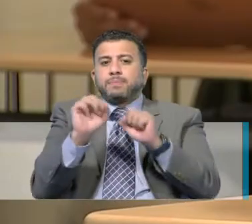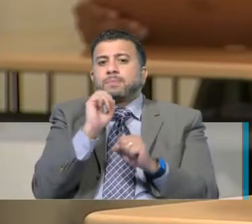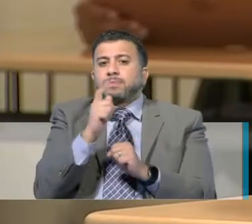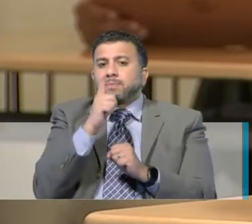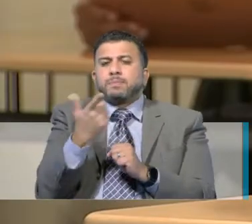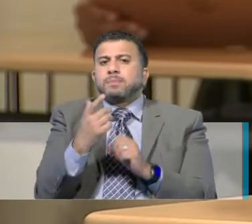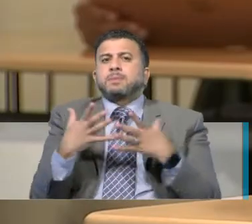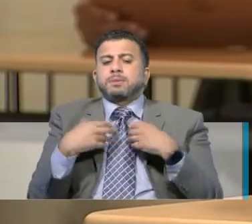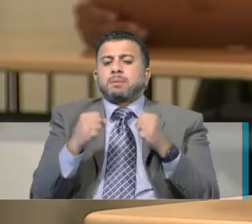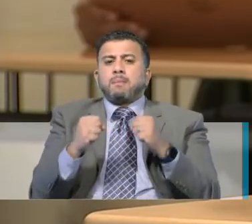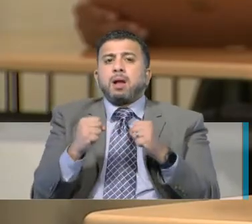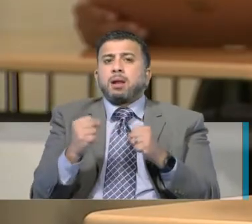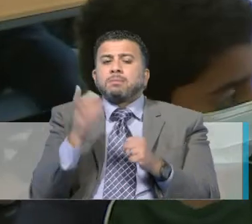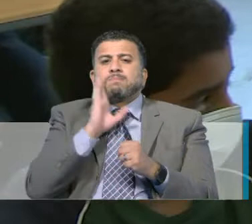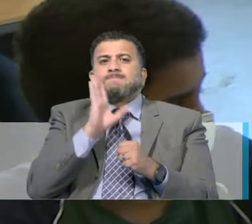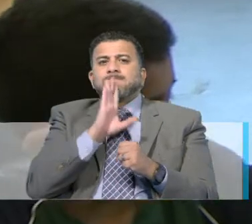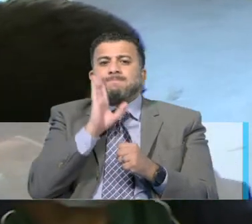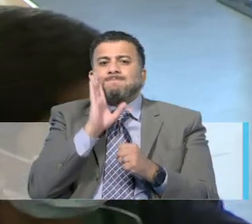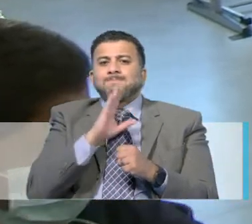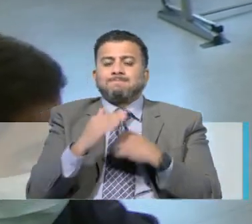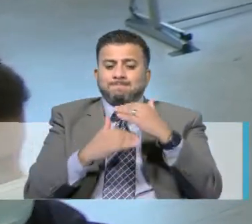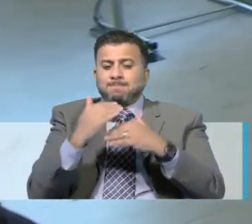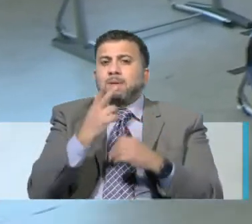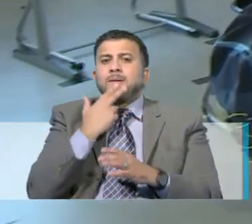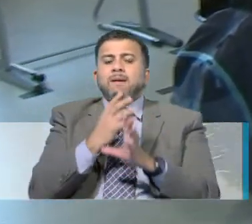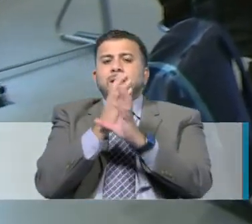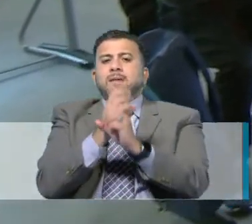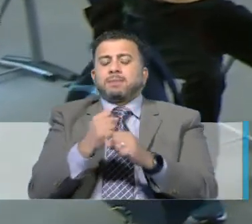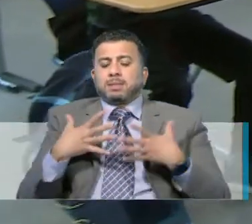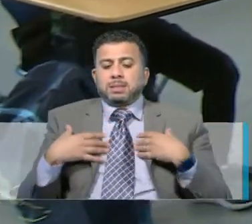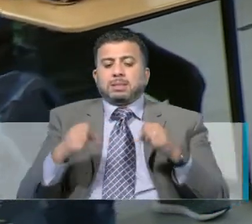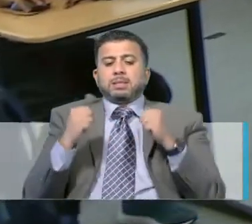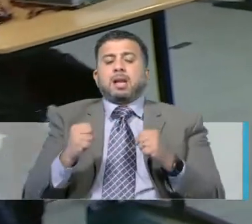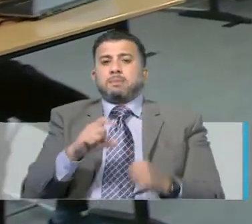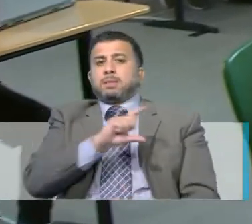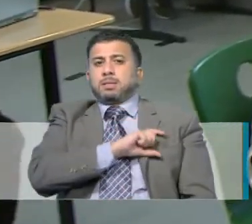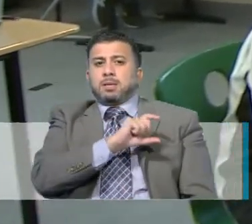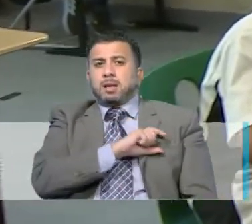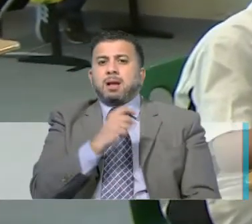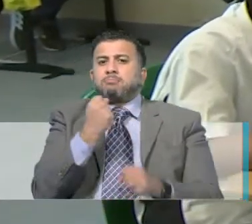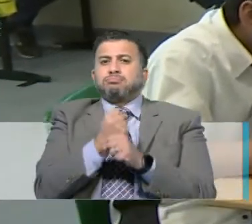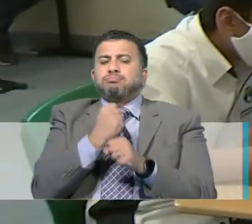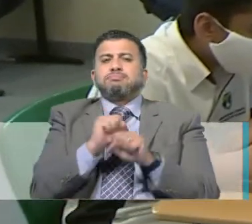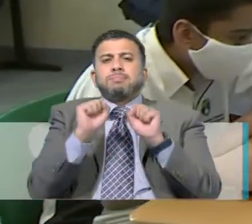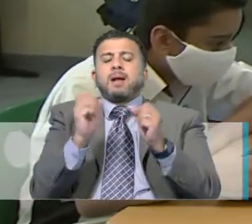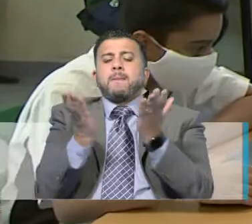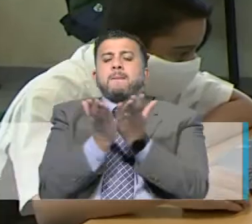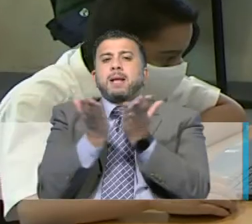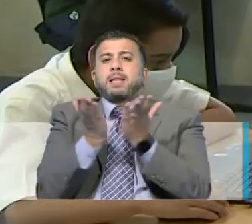وذلك لضمان سير العملية التعليمية مع الحفاظ على سلامة الطلبة والعاملين في